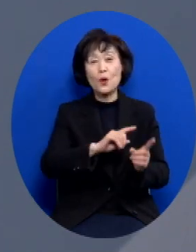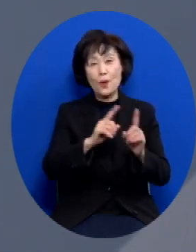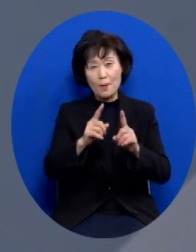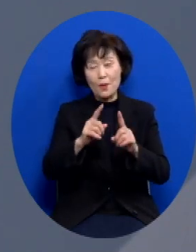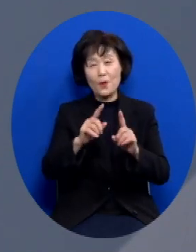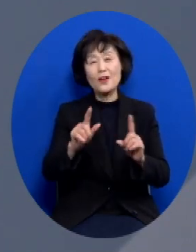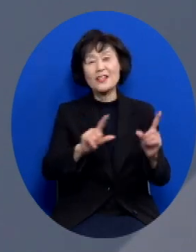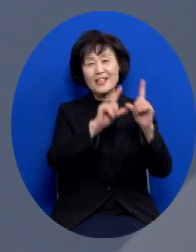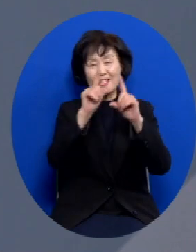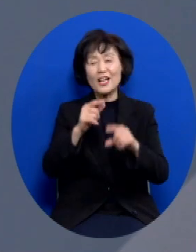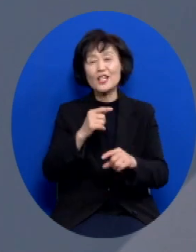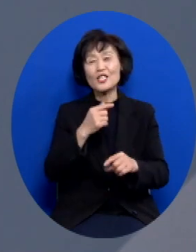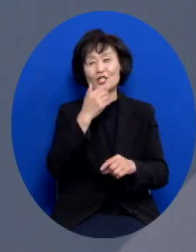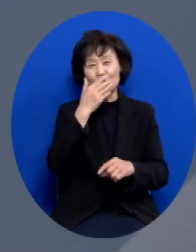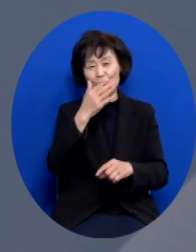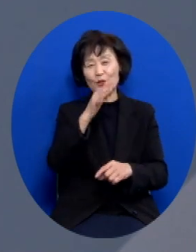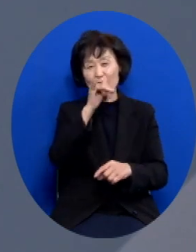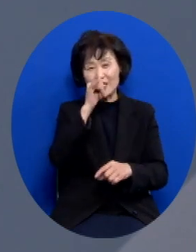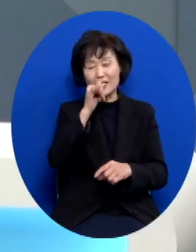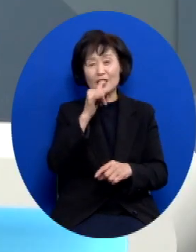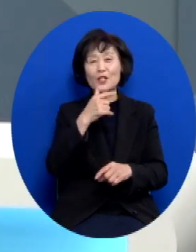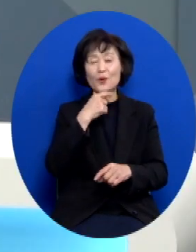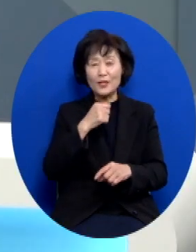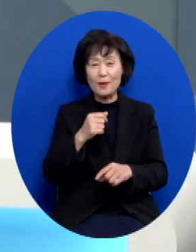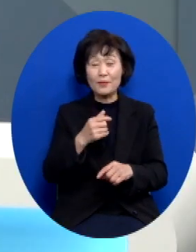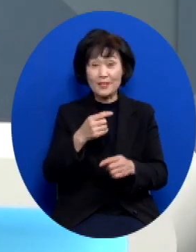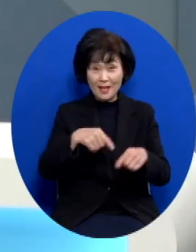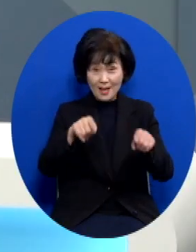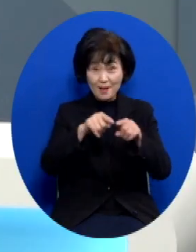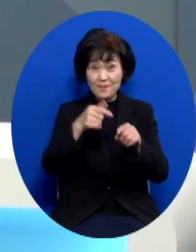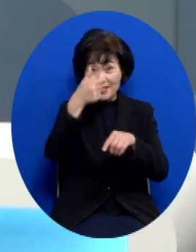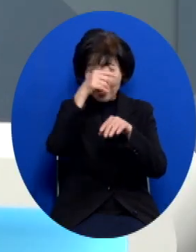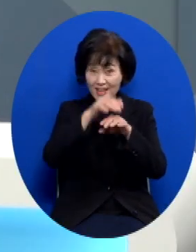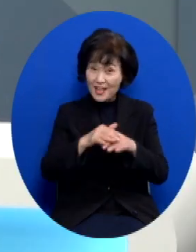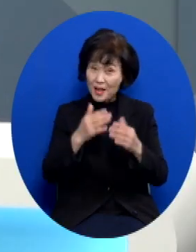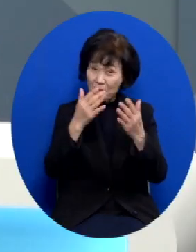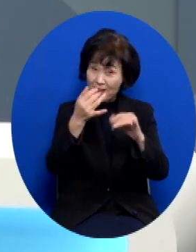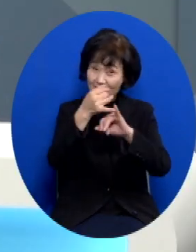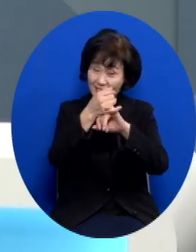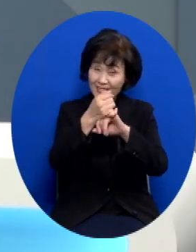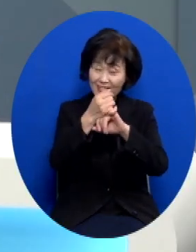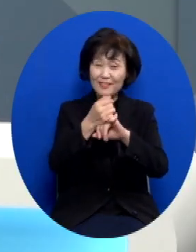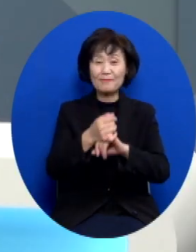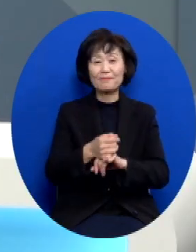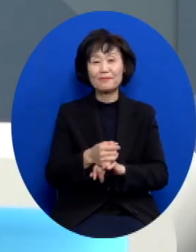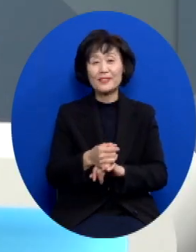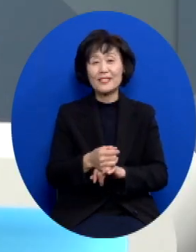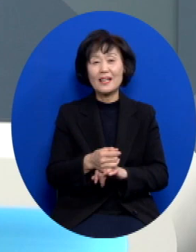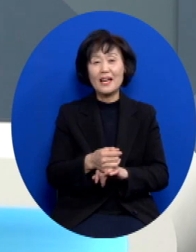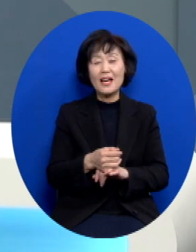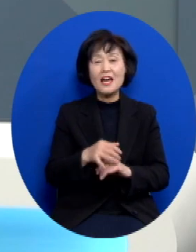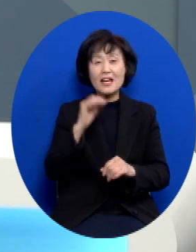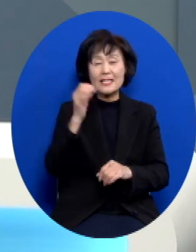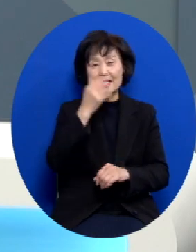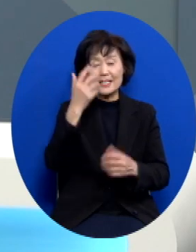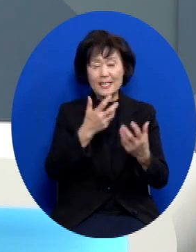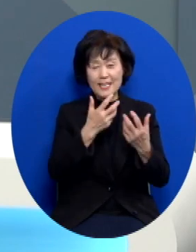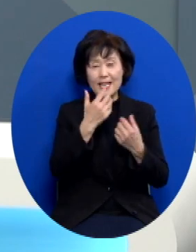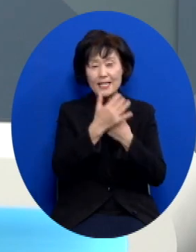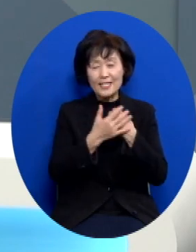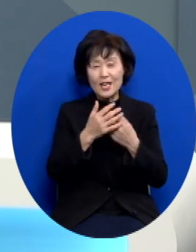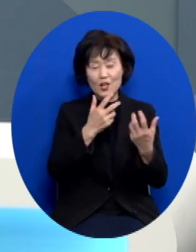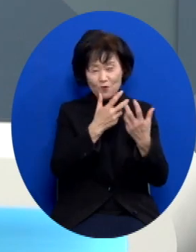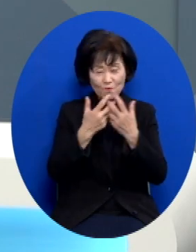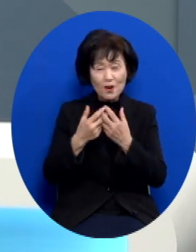소망합니다. 함께 예배해요. 네, 다음 세대를 찾아가는 예배 현장에 성령의 은혜가 충만하길